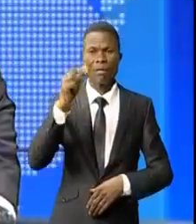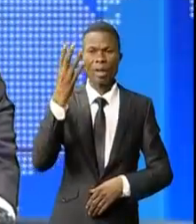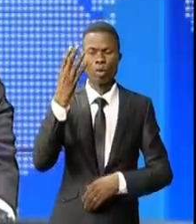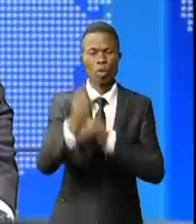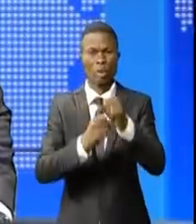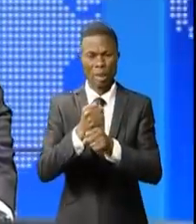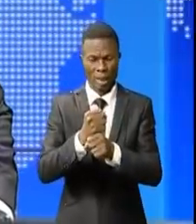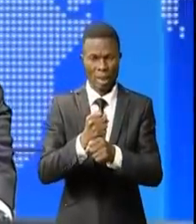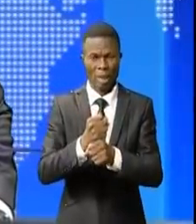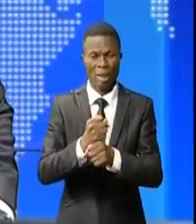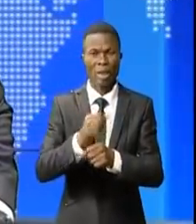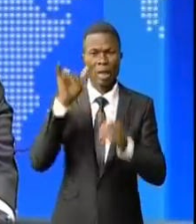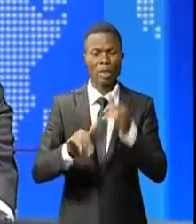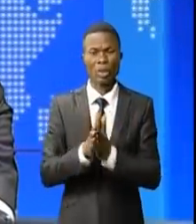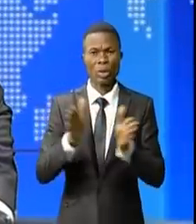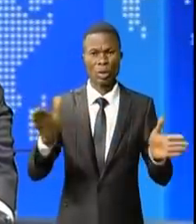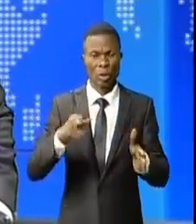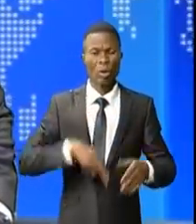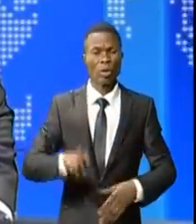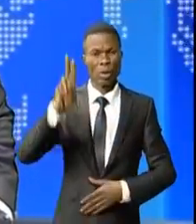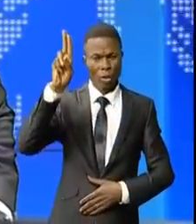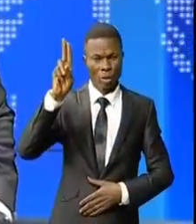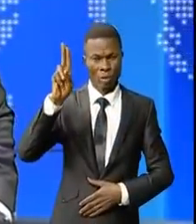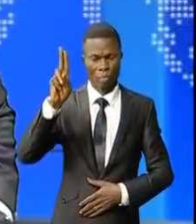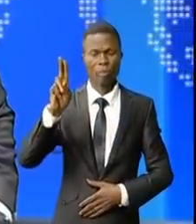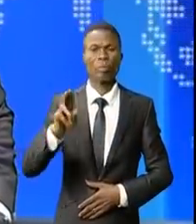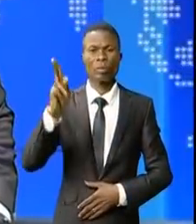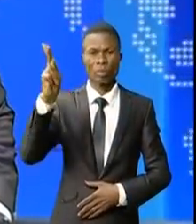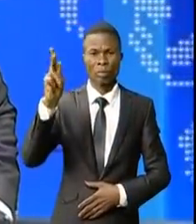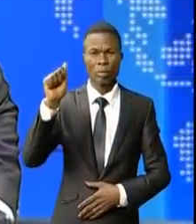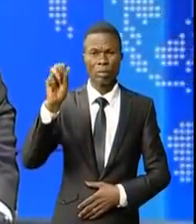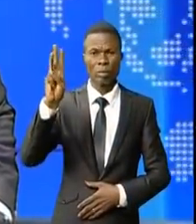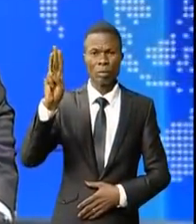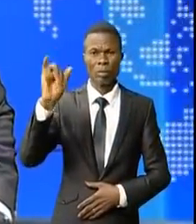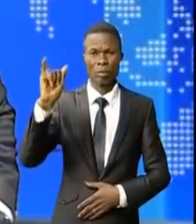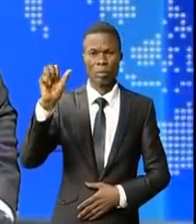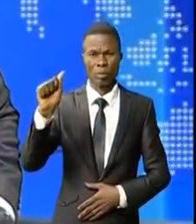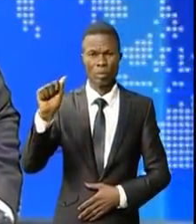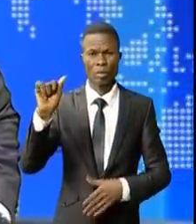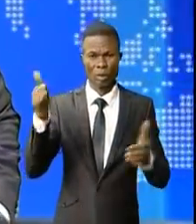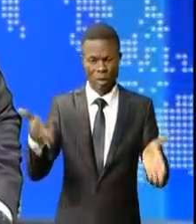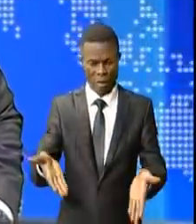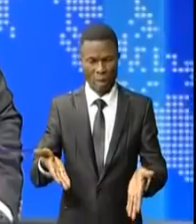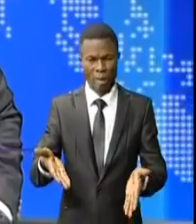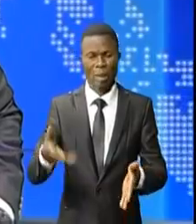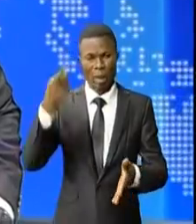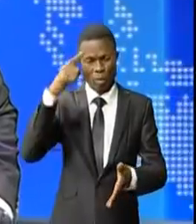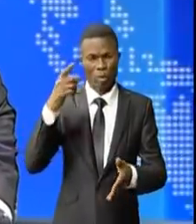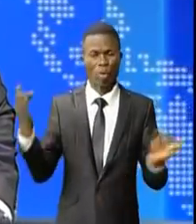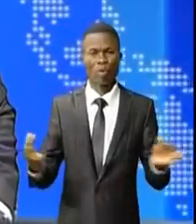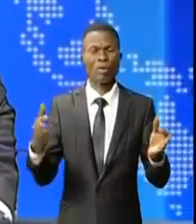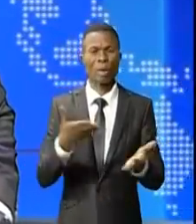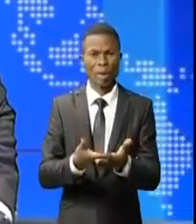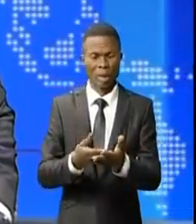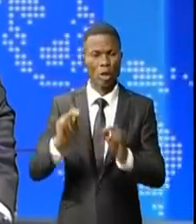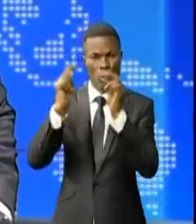et à l'occasion, le secrétaire général de l'UDPS, Augustin Kabuya, a participé pour Jean-Pierre Bemba. Ce parti